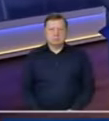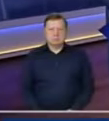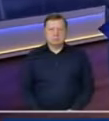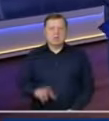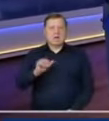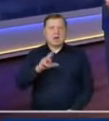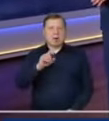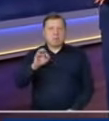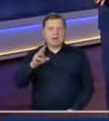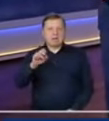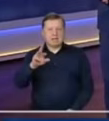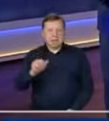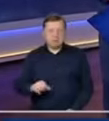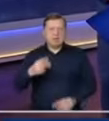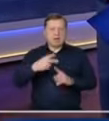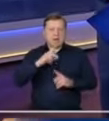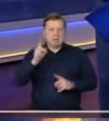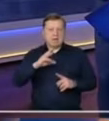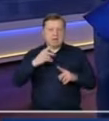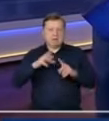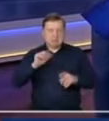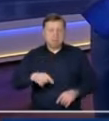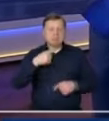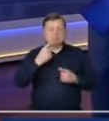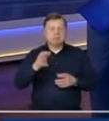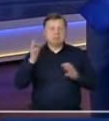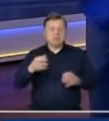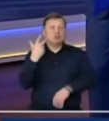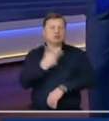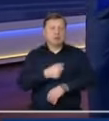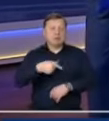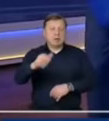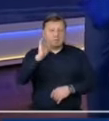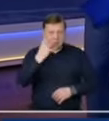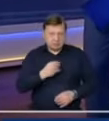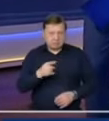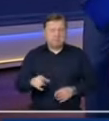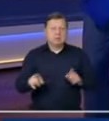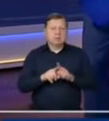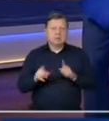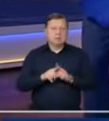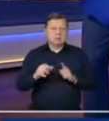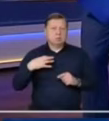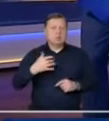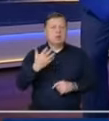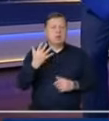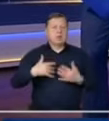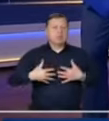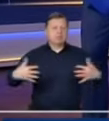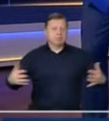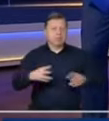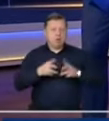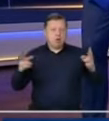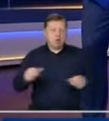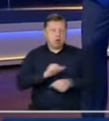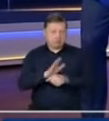Rafał Patryka, dzień dobry. W Telekspresie Ekstra podamy dziś harmonogram szczepień na najbliższe tygodnie, a także powiemy, ile przytyliśmy podczas pandemii. Nie jeden się